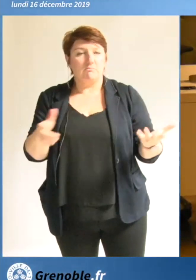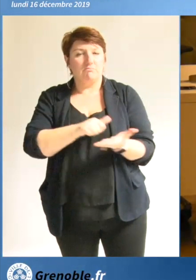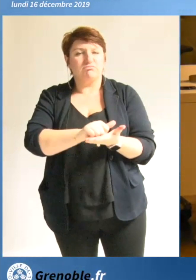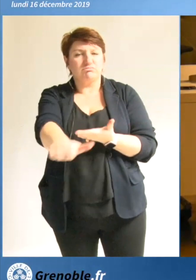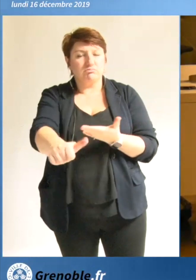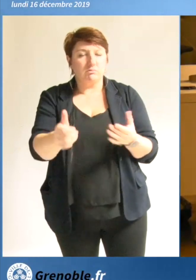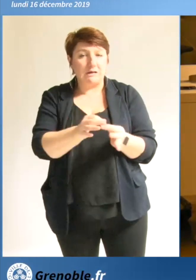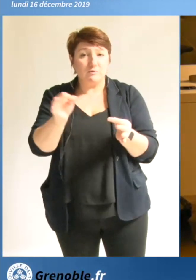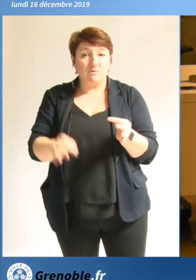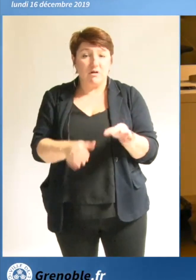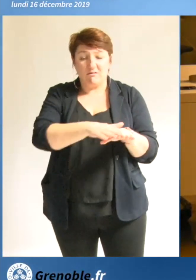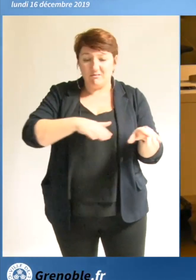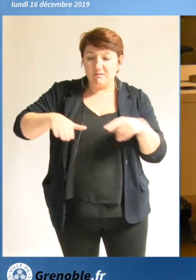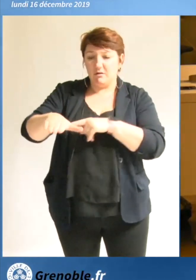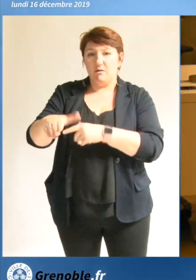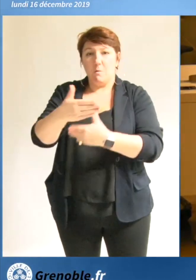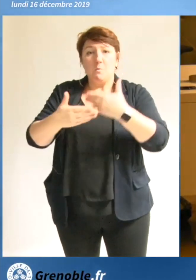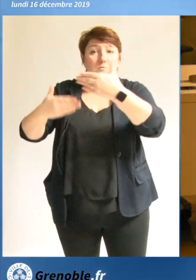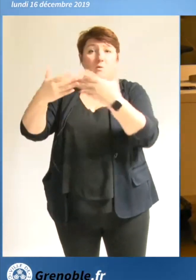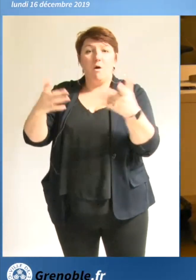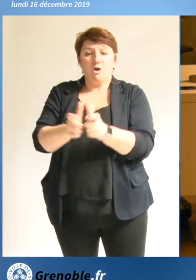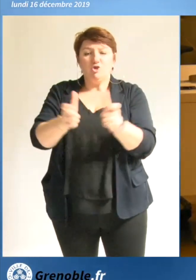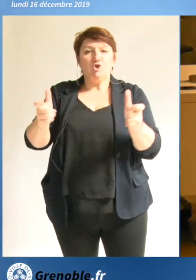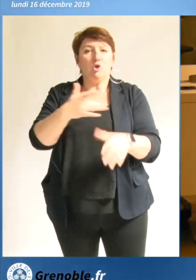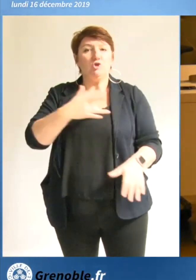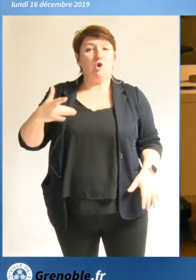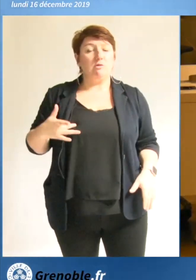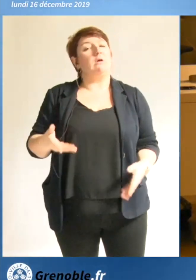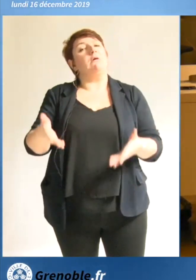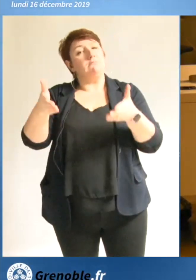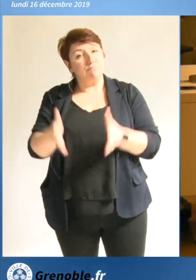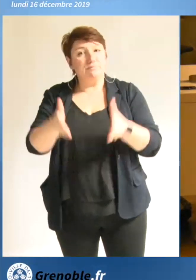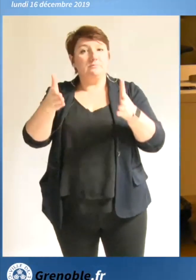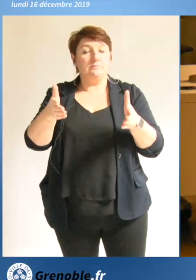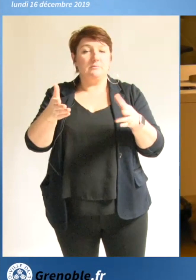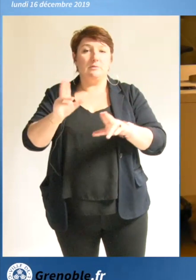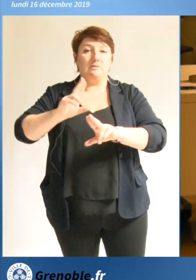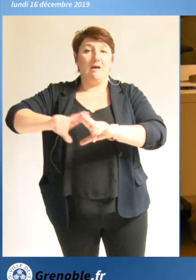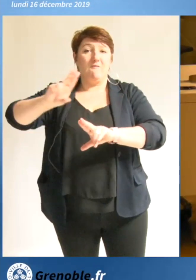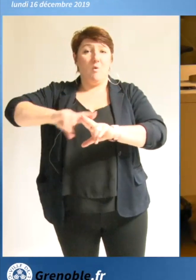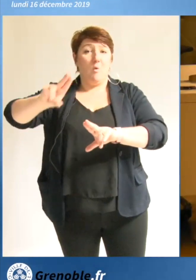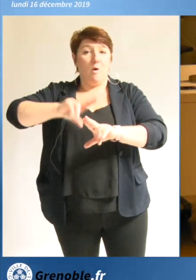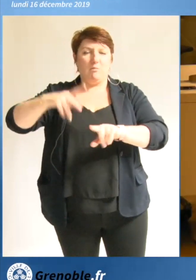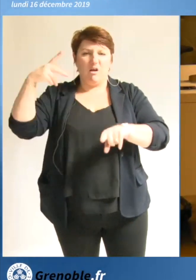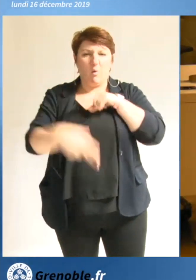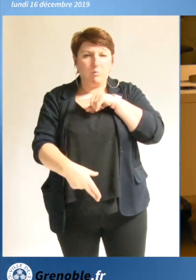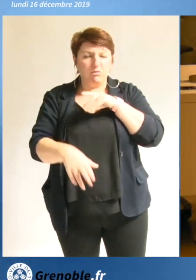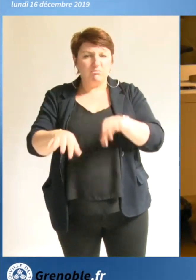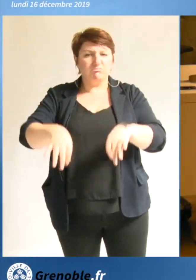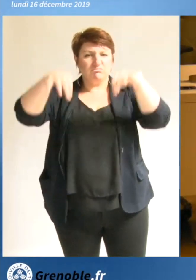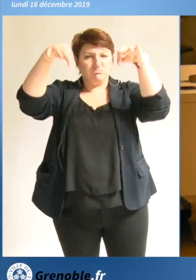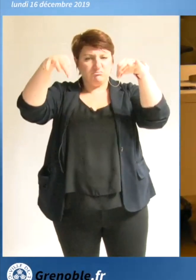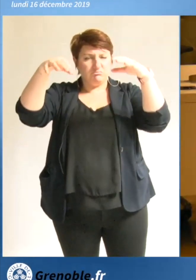à côté ce qui a été décidé, le centre de santé, qui a été ensuite, dont les travaux ont été arrêtés et sont